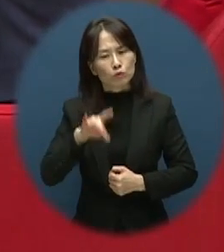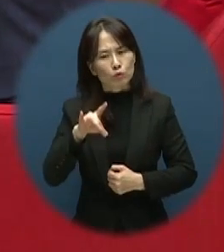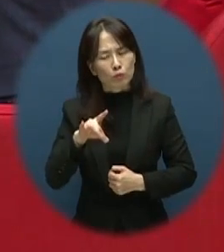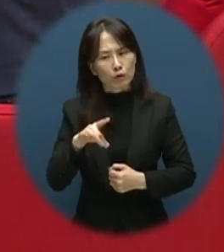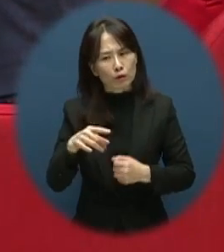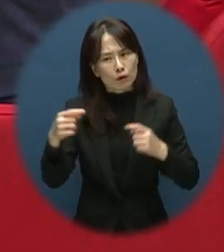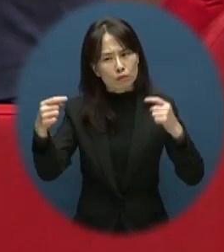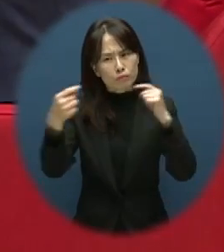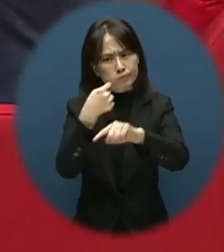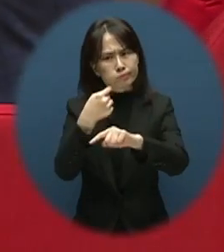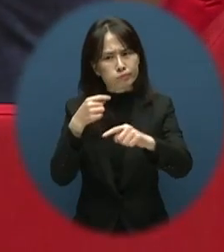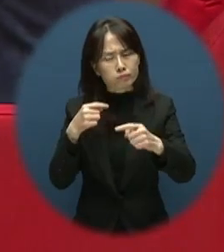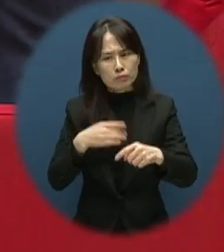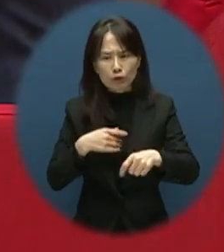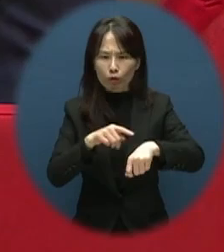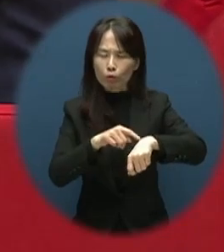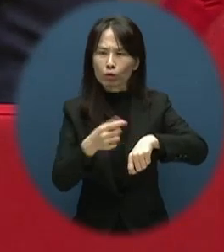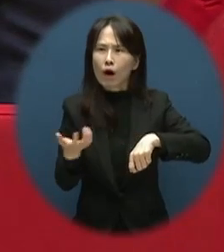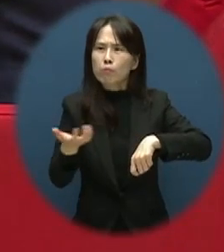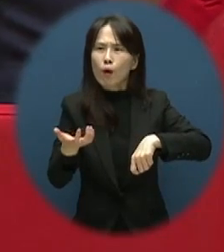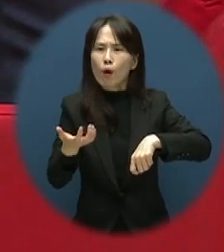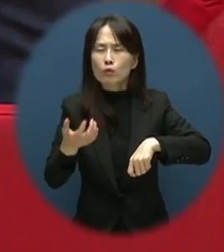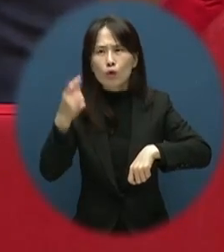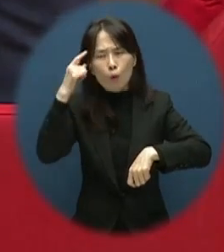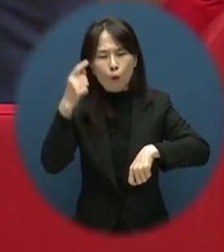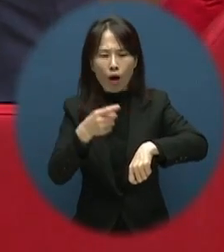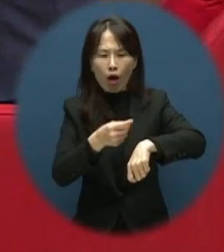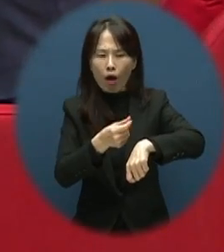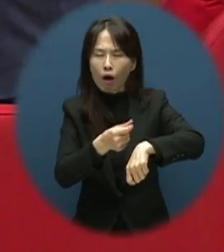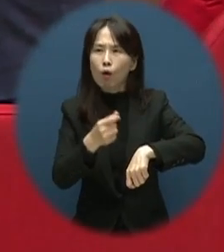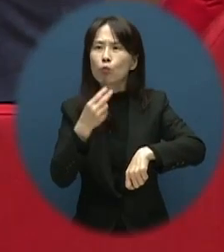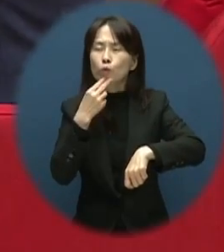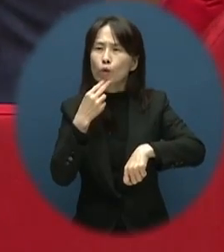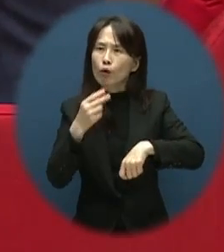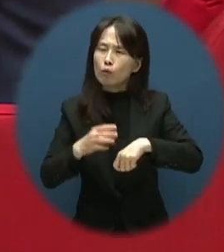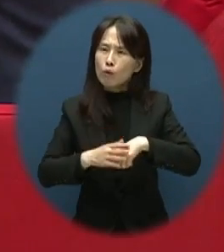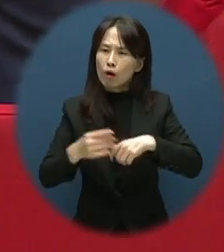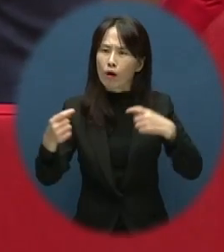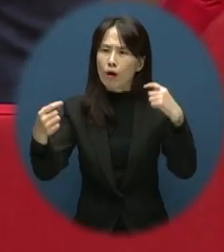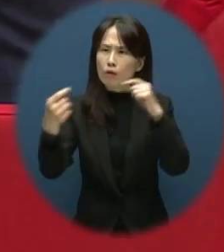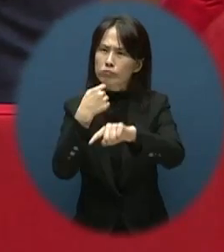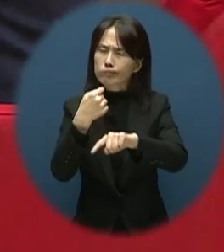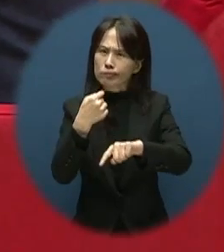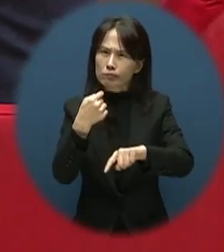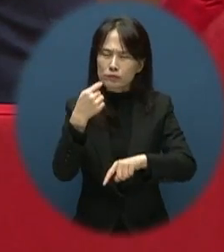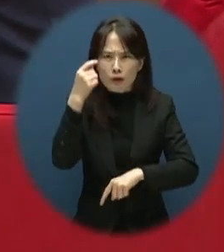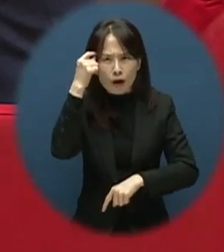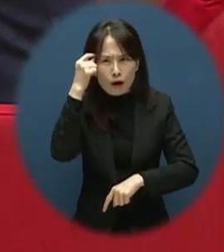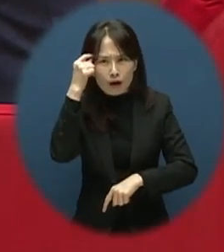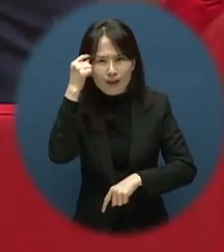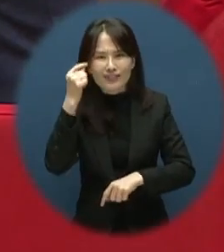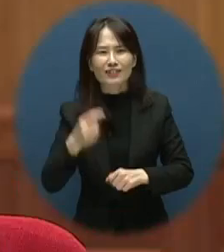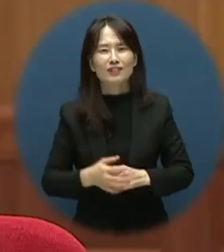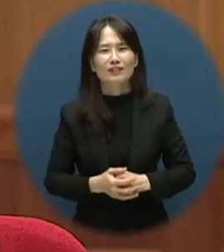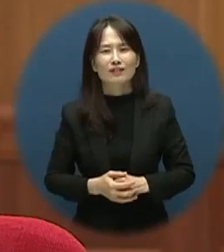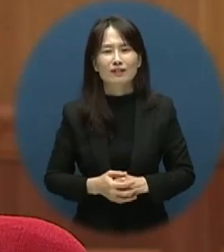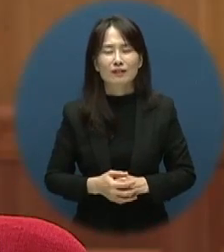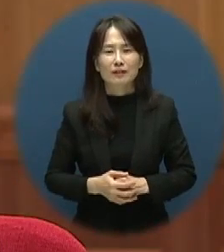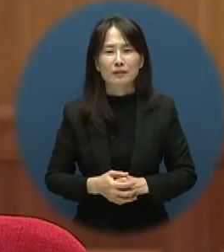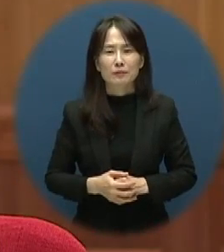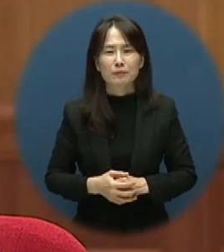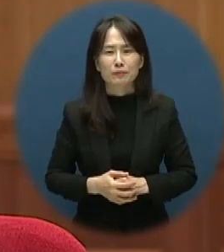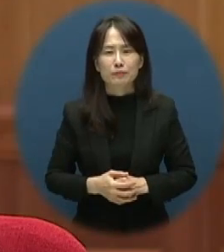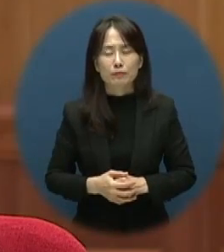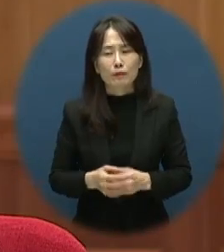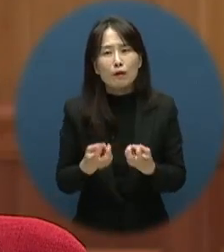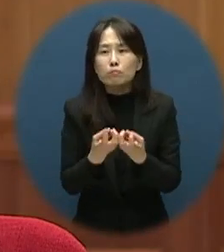오해 생긴 것 같다. 난 발목 다치는데 뭐 혹시 딴 데 다쳤다고 오해했나 보다. 네. 그렇게 생각하실 수 있죠. 네. 그래도 뭐